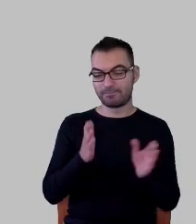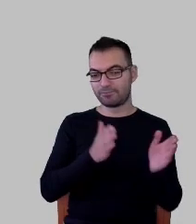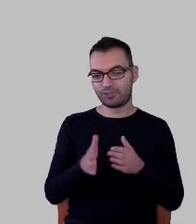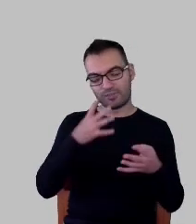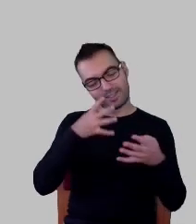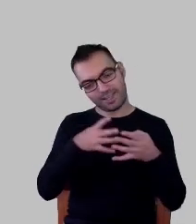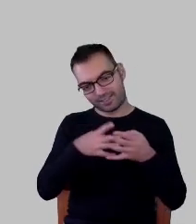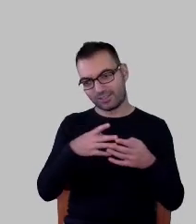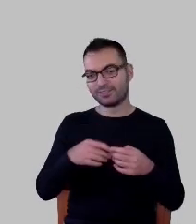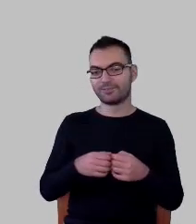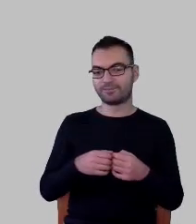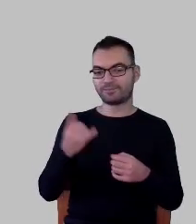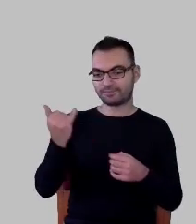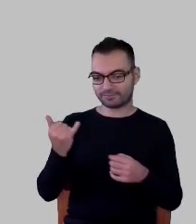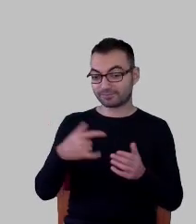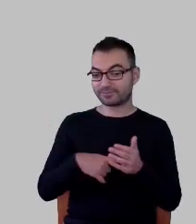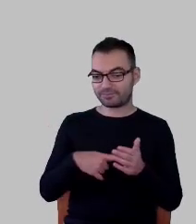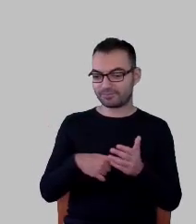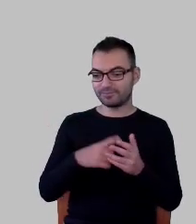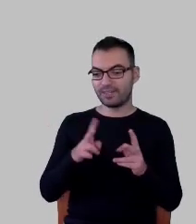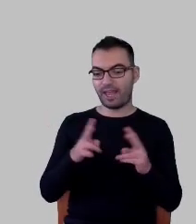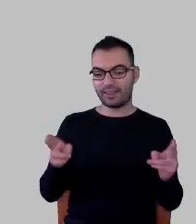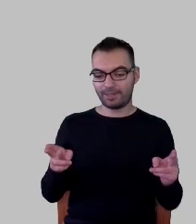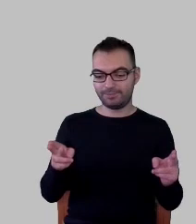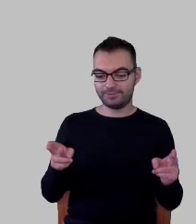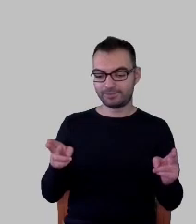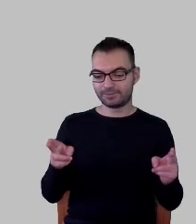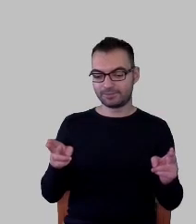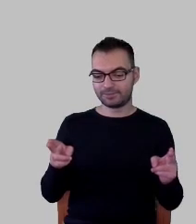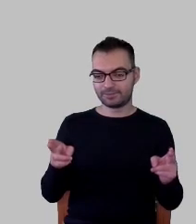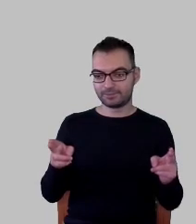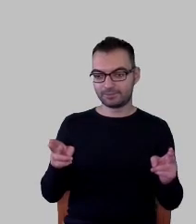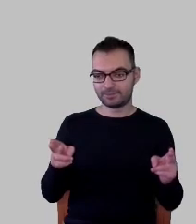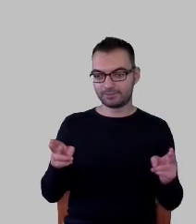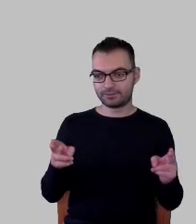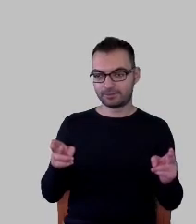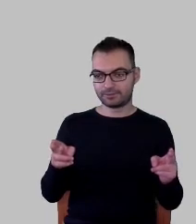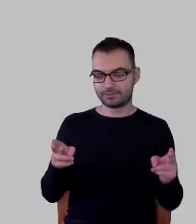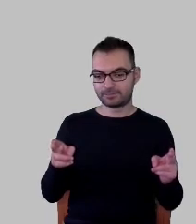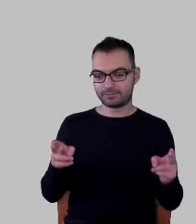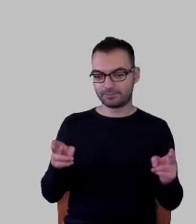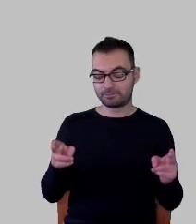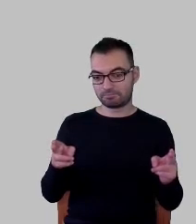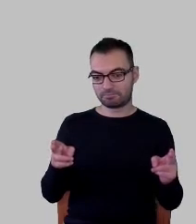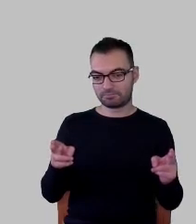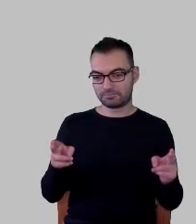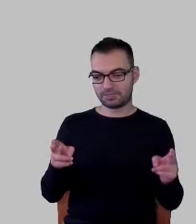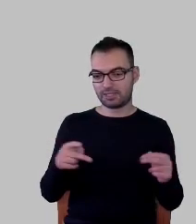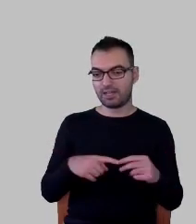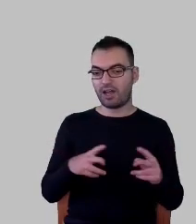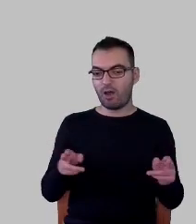diagnozy, oceny funkcjonowania dziecka jest też etapem, który jest też troszeczkę etapem, który już